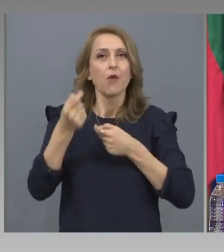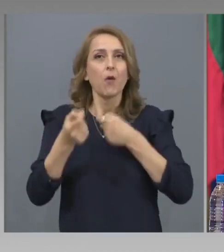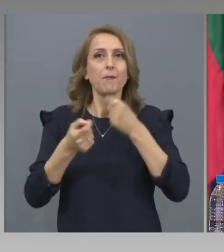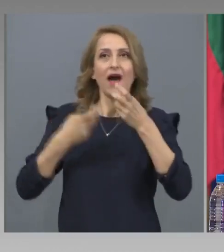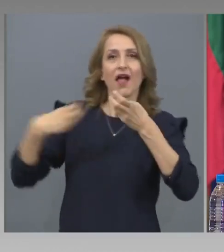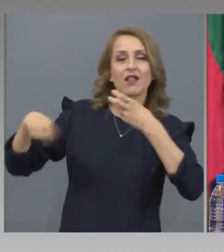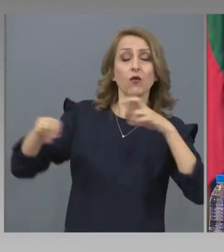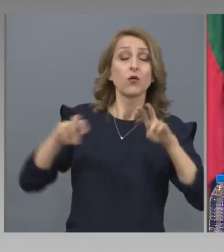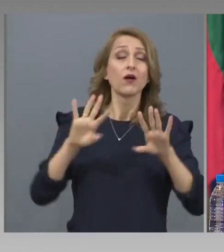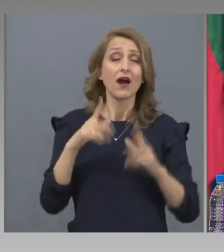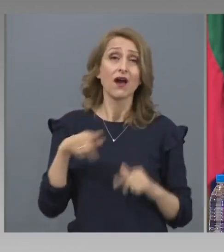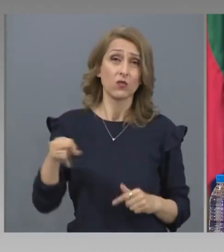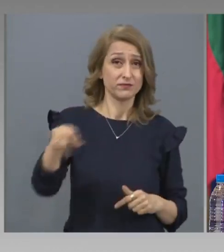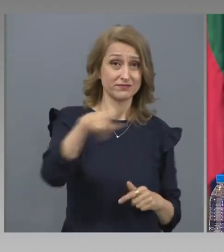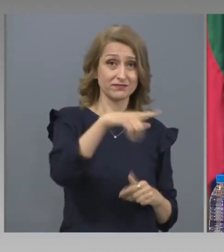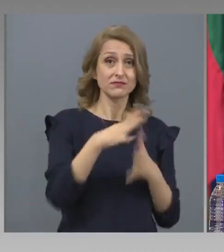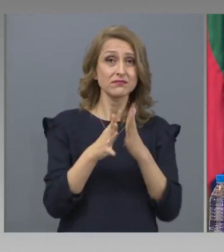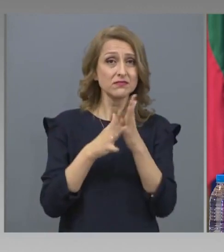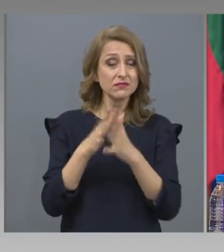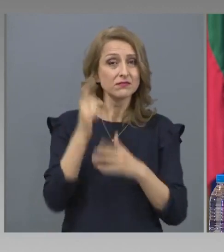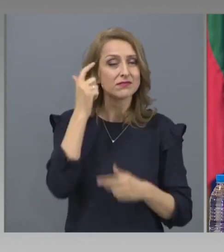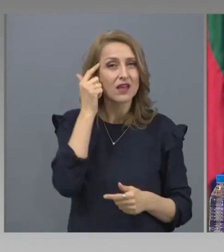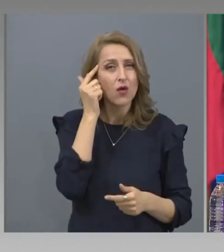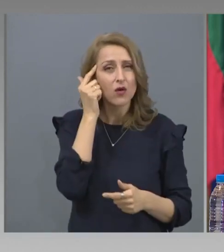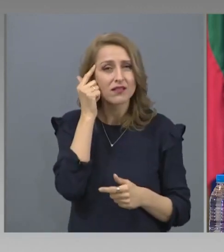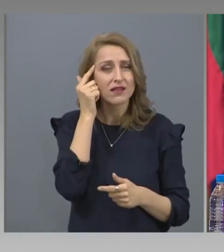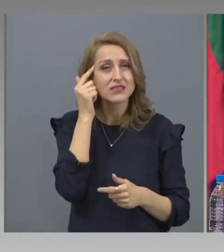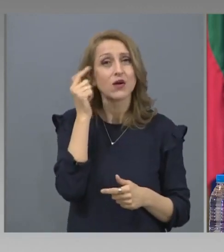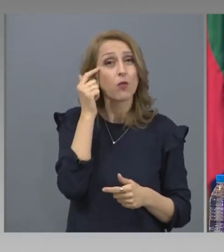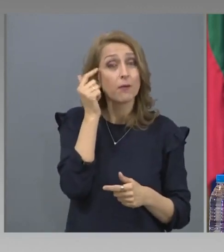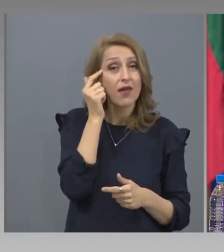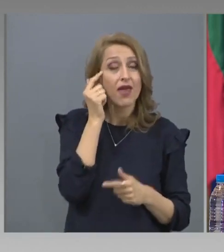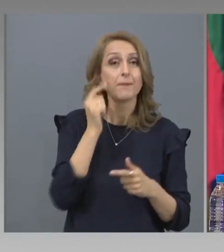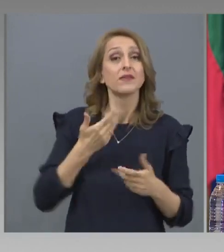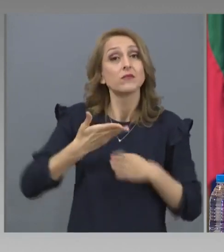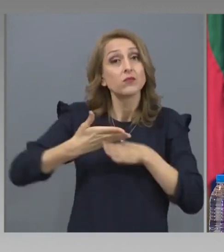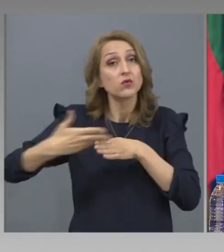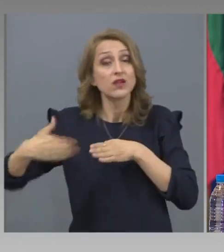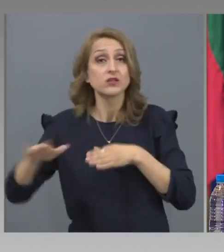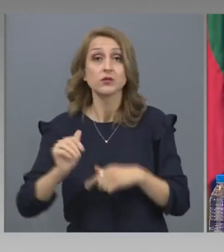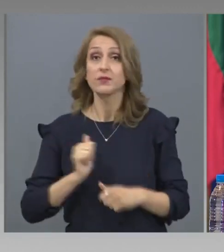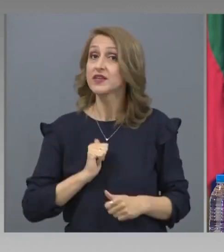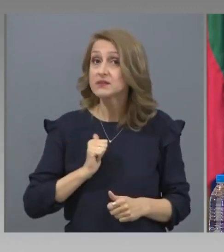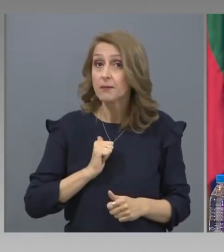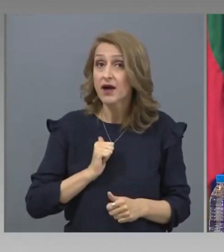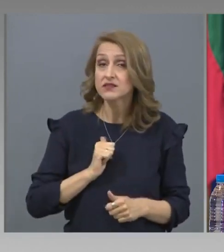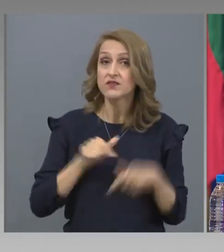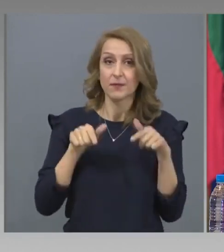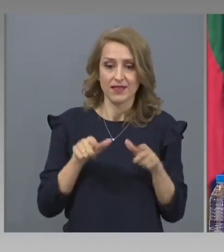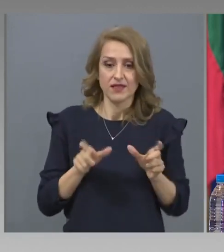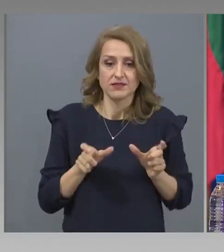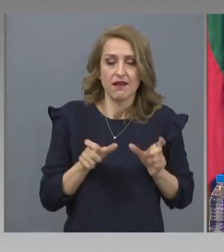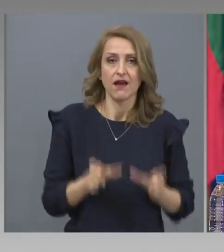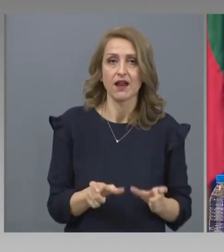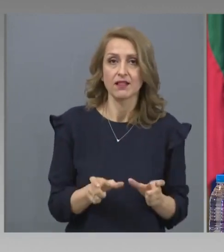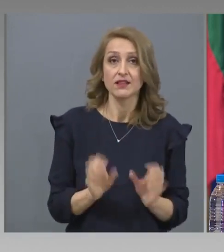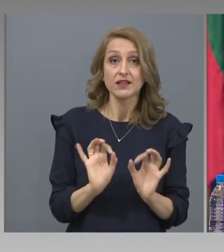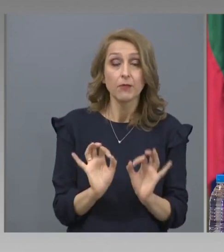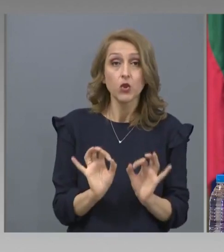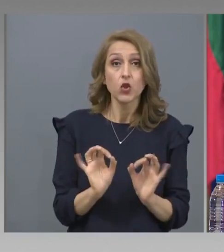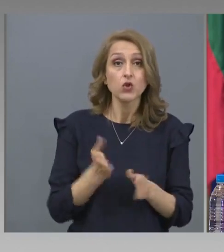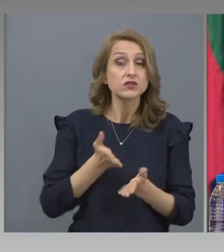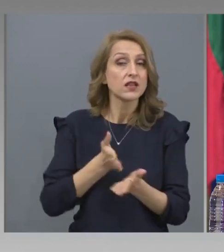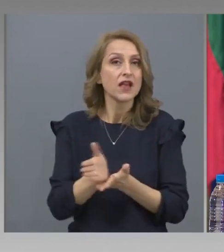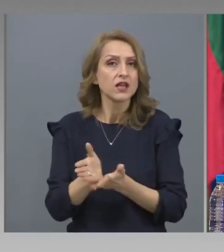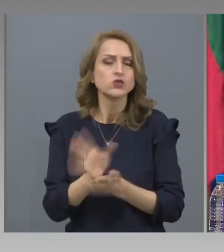се умееме като гражданско общество да продължиме да спазваме тази карантина по този начин,